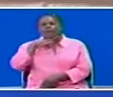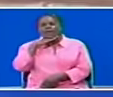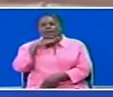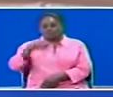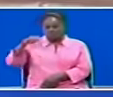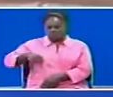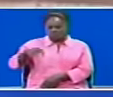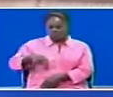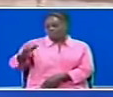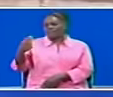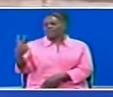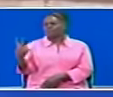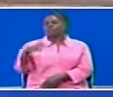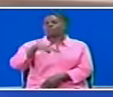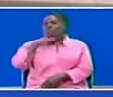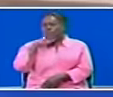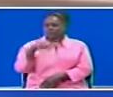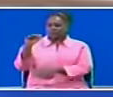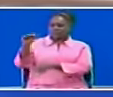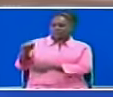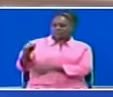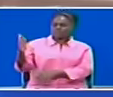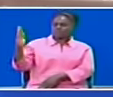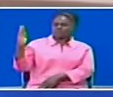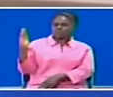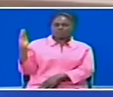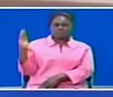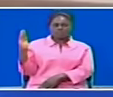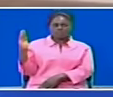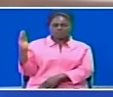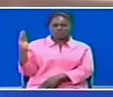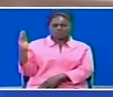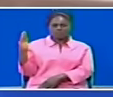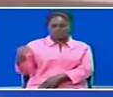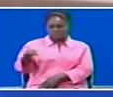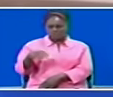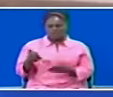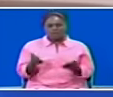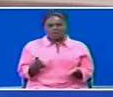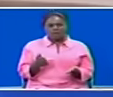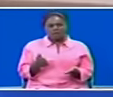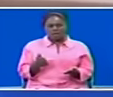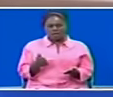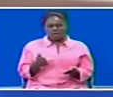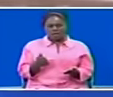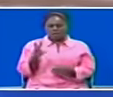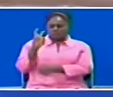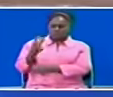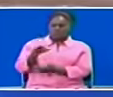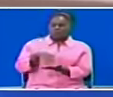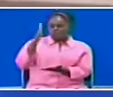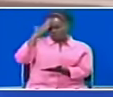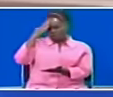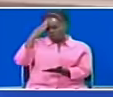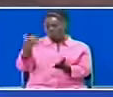Leo kumeuawa watu wengine wawili. Kwa hiyo tunauliza security area hii iongeze nguvu, tujue